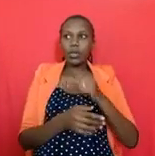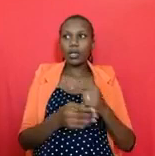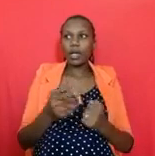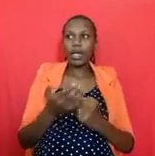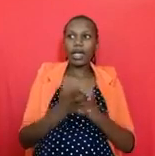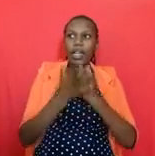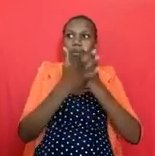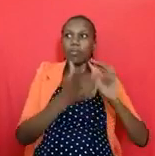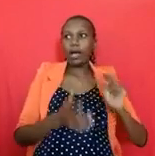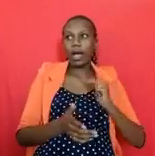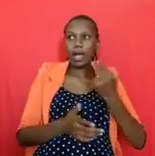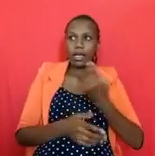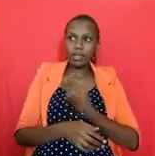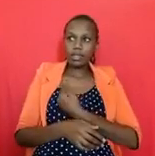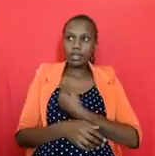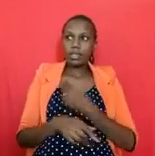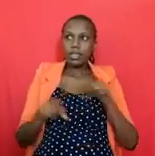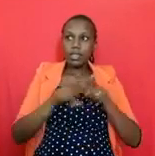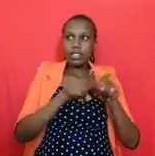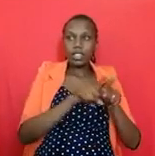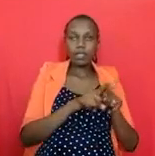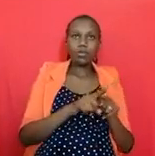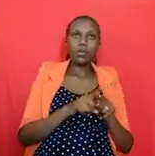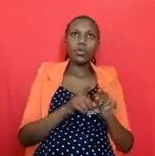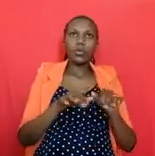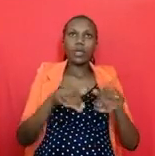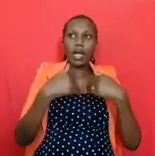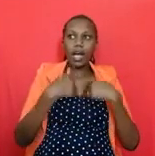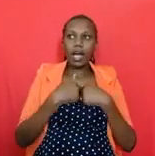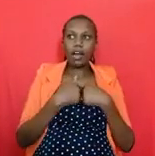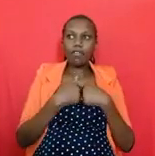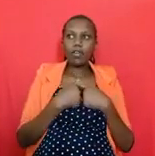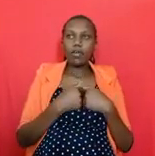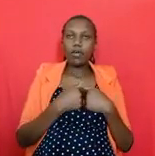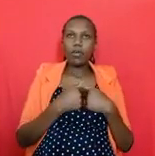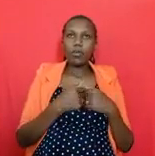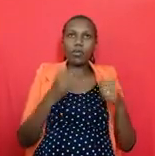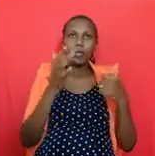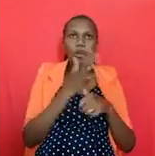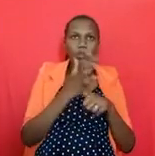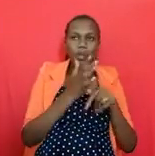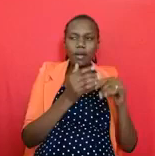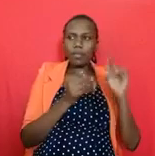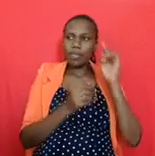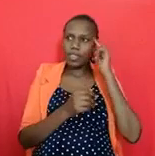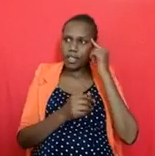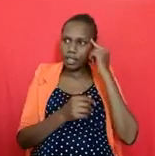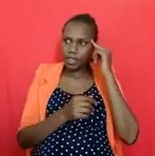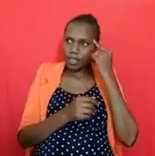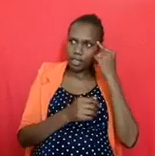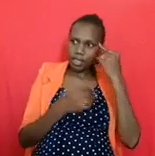matugumiire na tugaikara o tugithinaga o tugiciragia